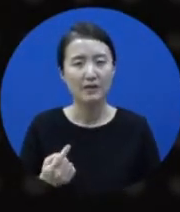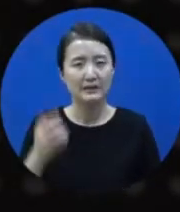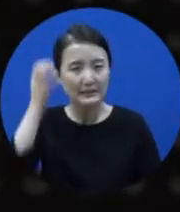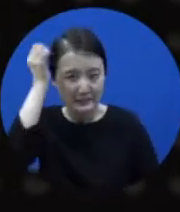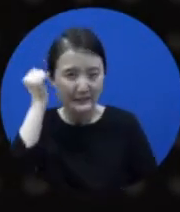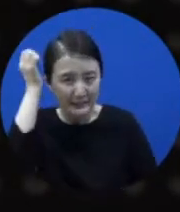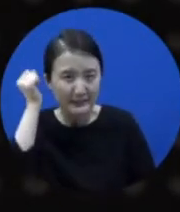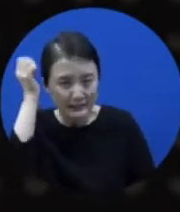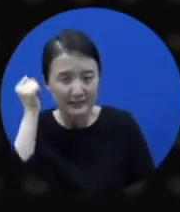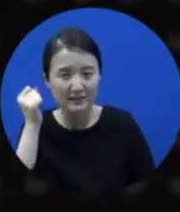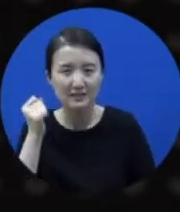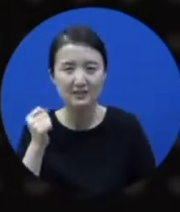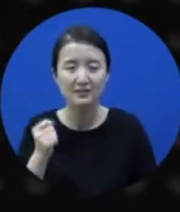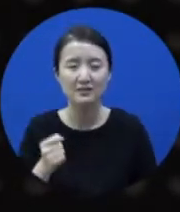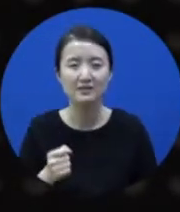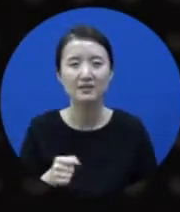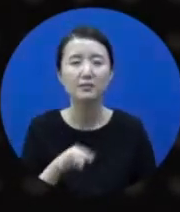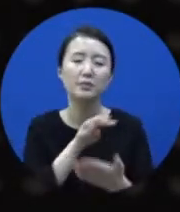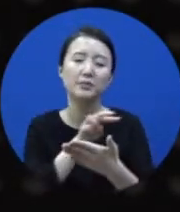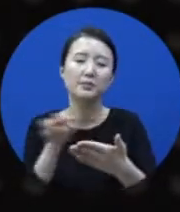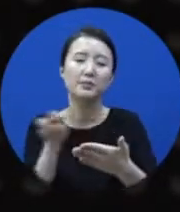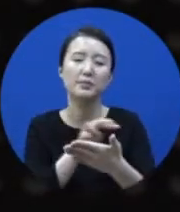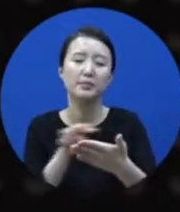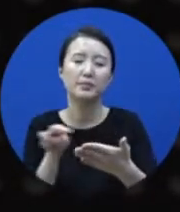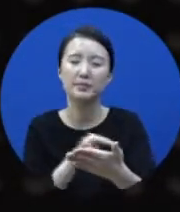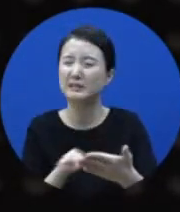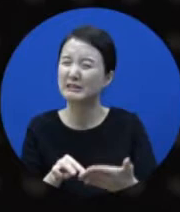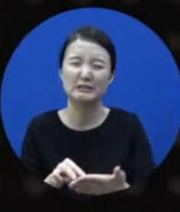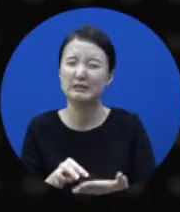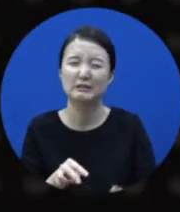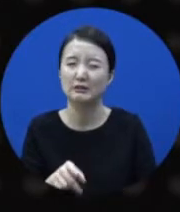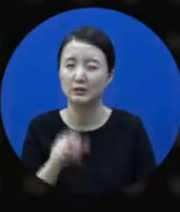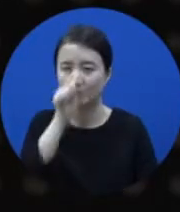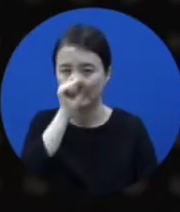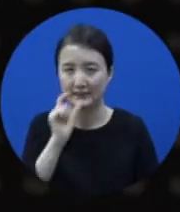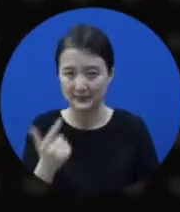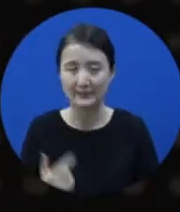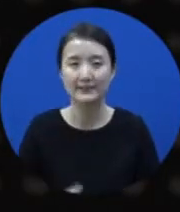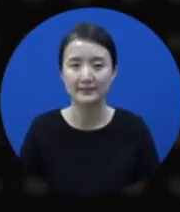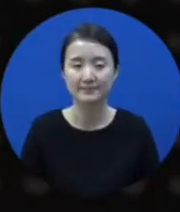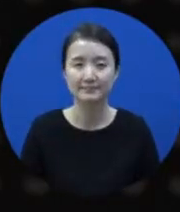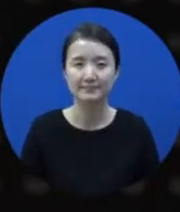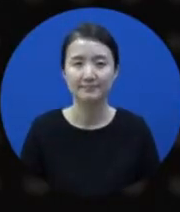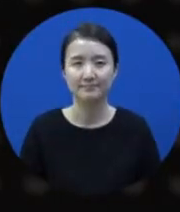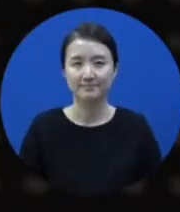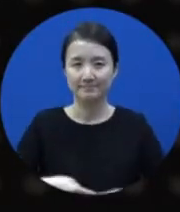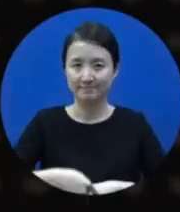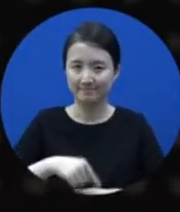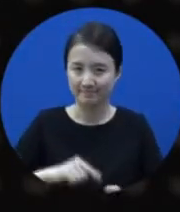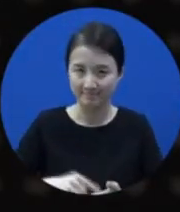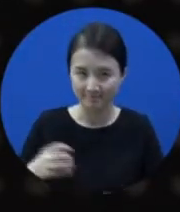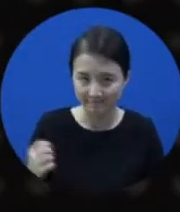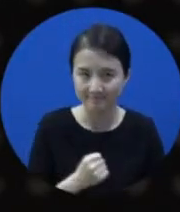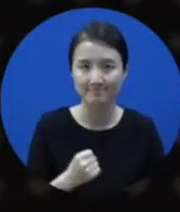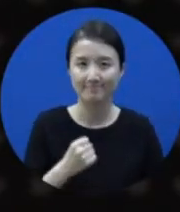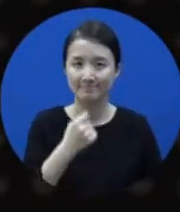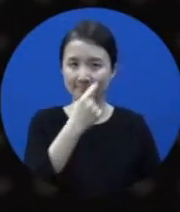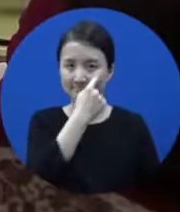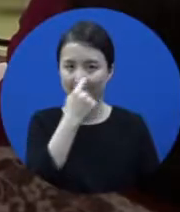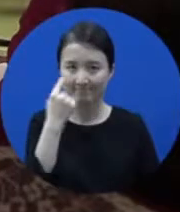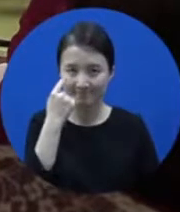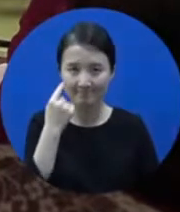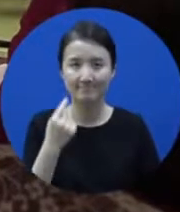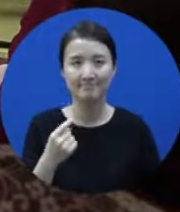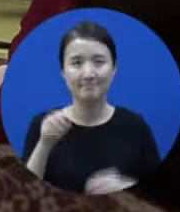자 가슴으로 얘기하는 거, 눈으로 얘기하는 거, 그리고 울림 있는 목소리로 이야기하는 거 여러분 꼭 기억하시길 바라겠습니다. 네.